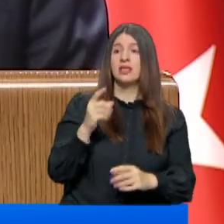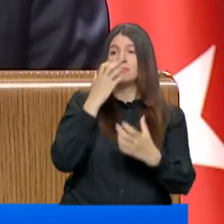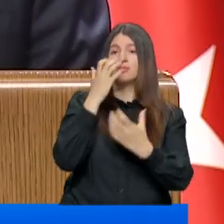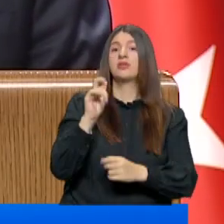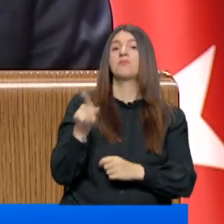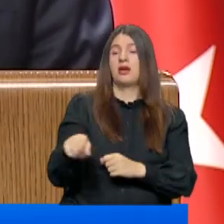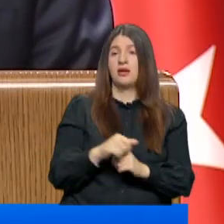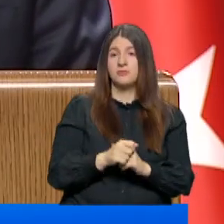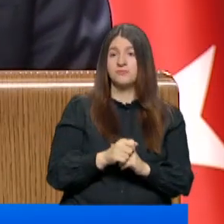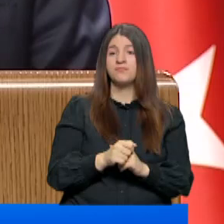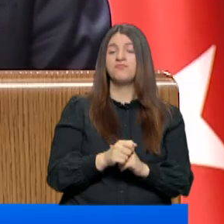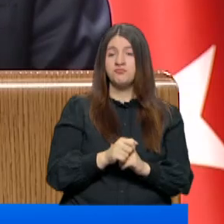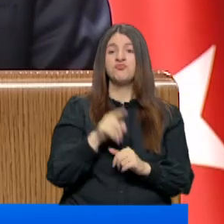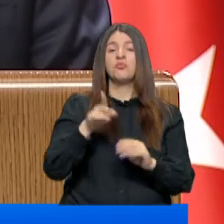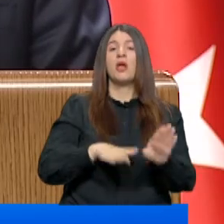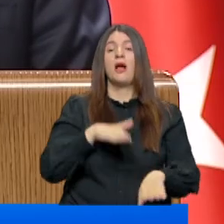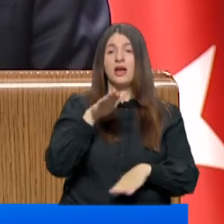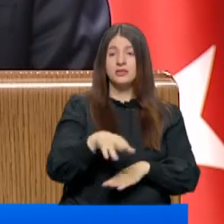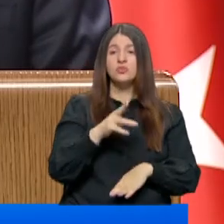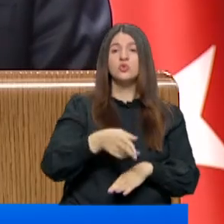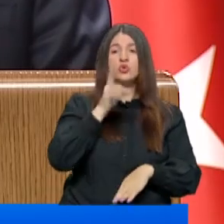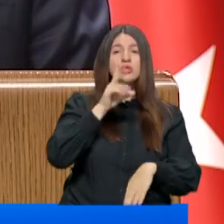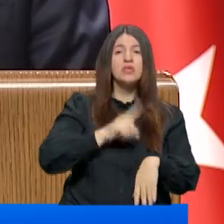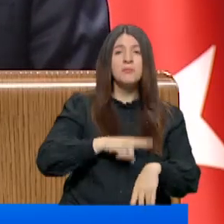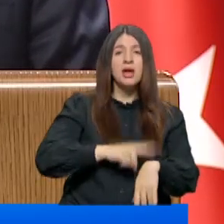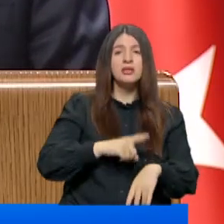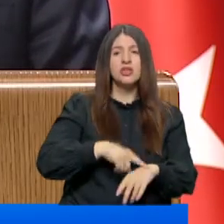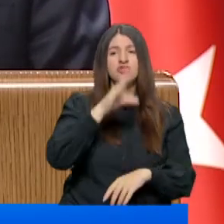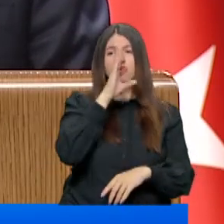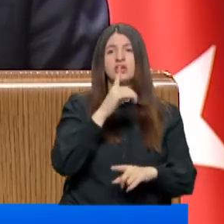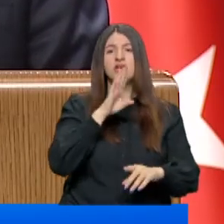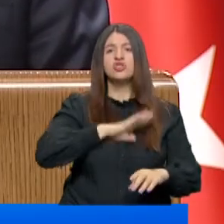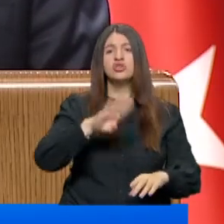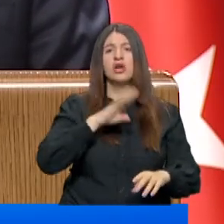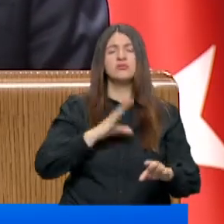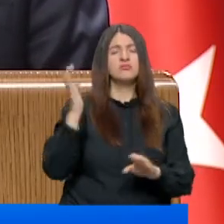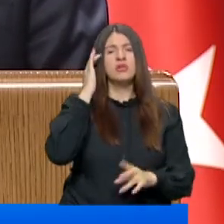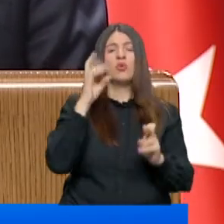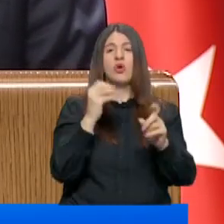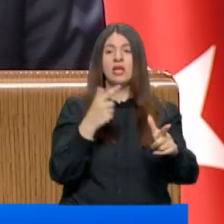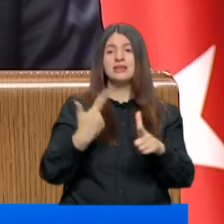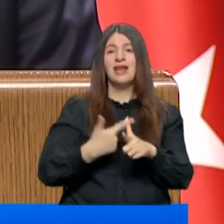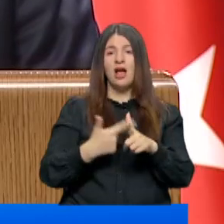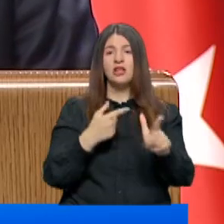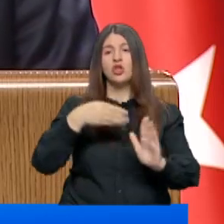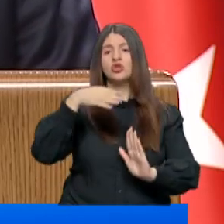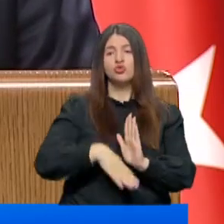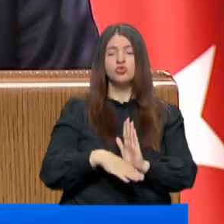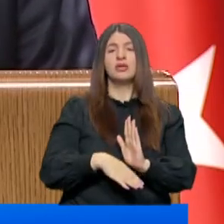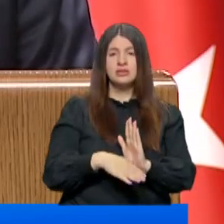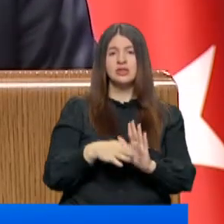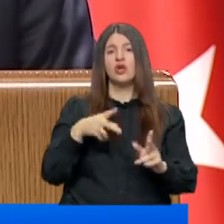temin etmektir. Bu adım son dönemde ciddi şikayet konusu olan kiraların da